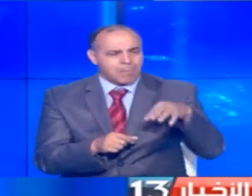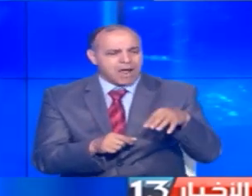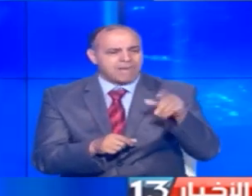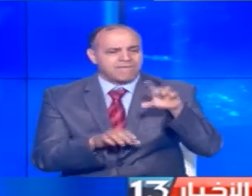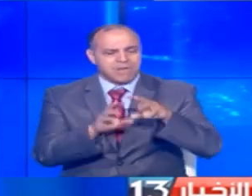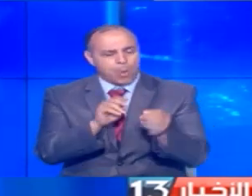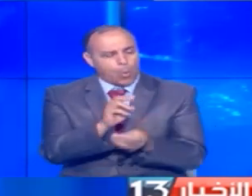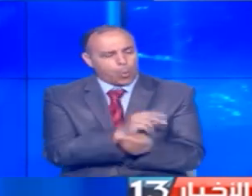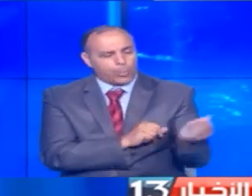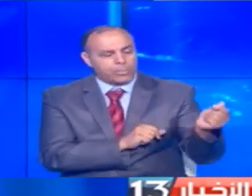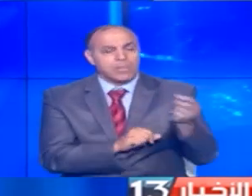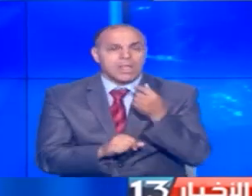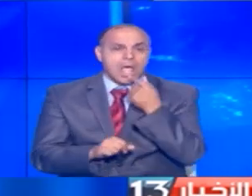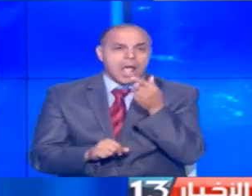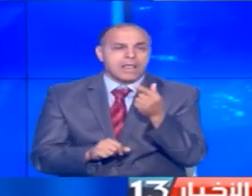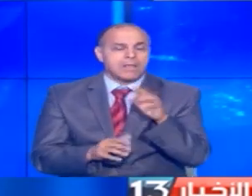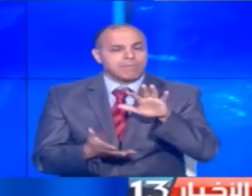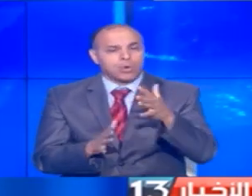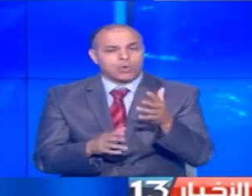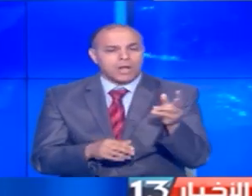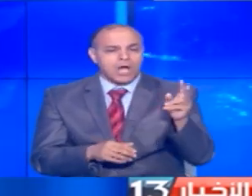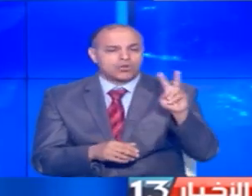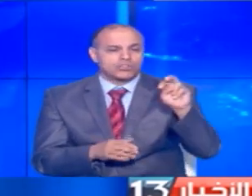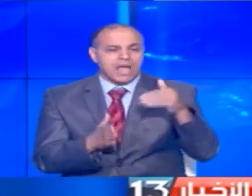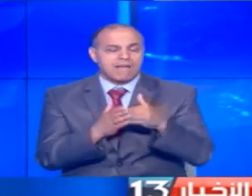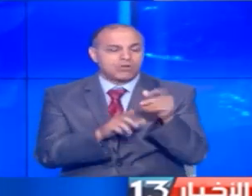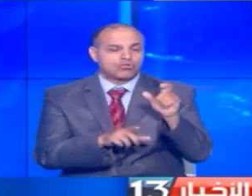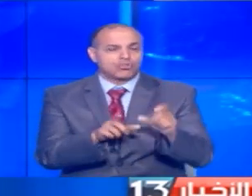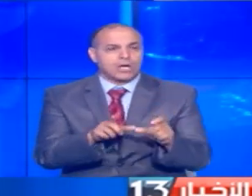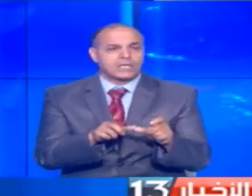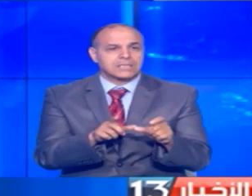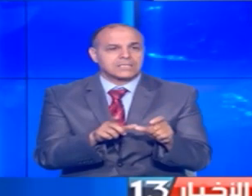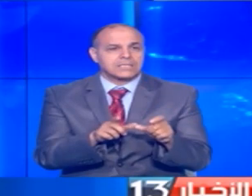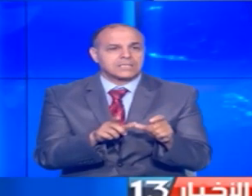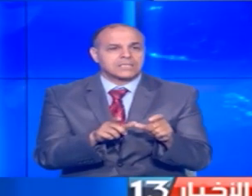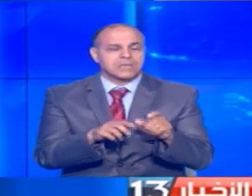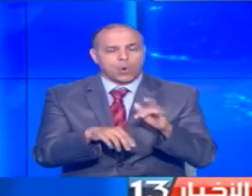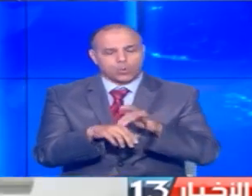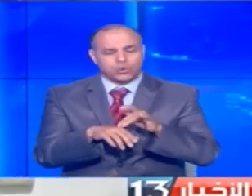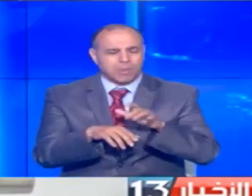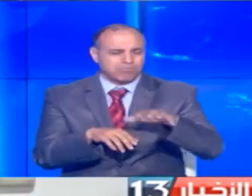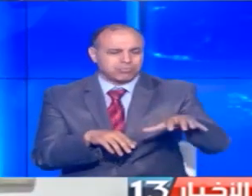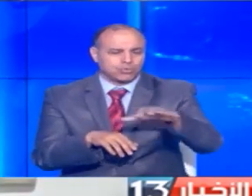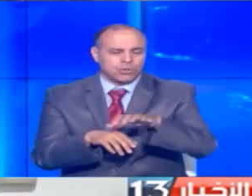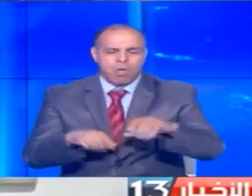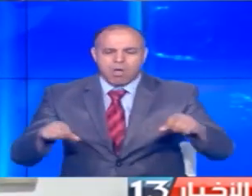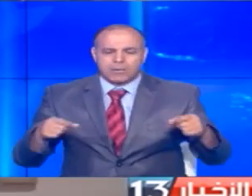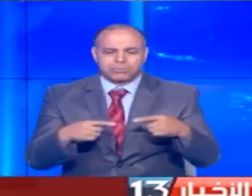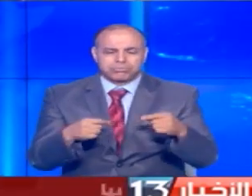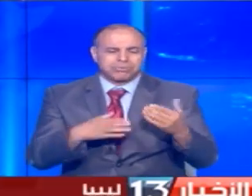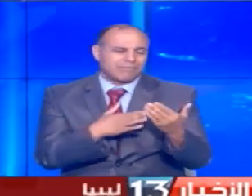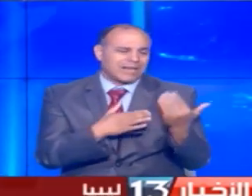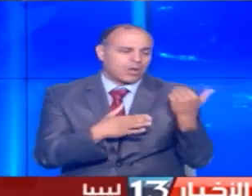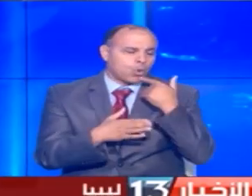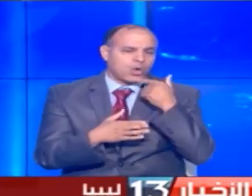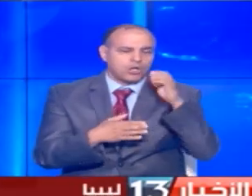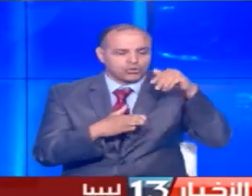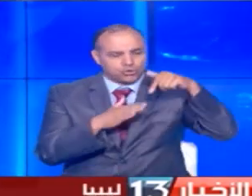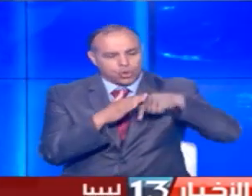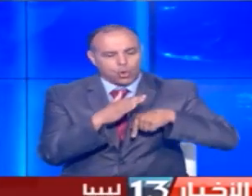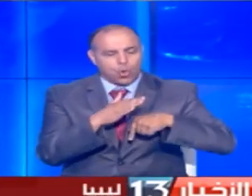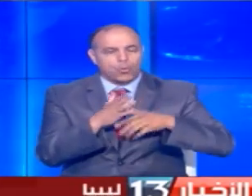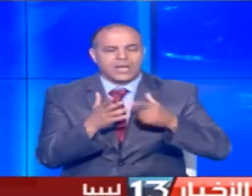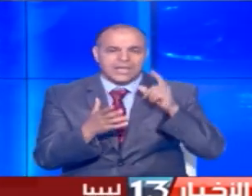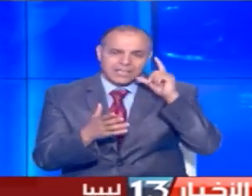عائلة على الأقل، أي ما يقارب 20000 شخص من المناطق المتضررة جراء الاشتباكات الأخيرة في جنوب العاصمة